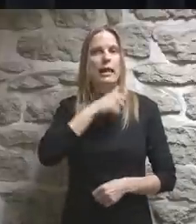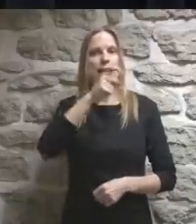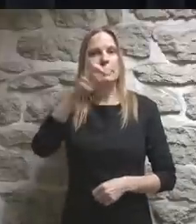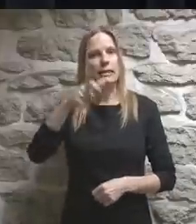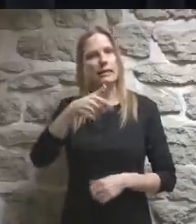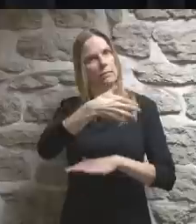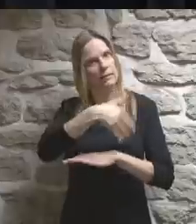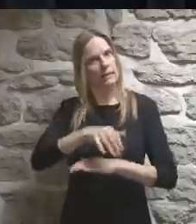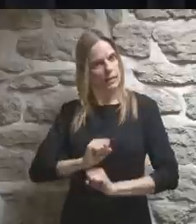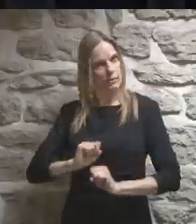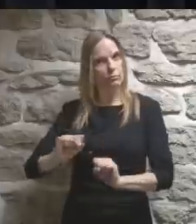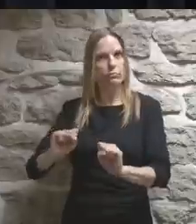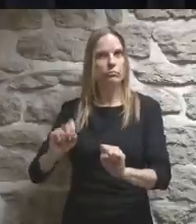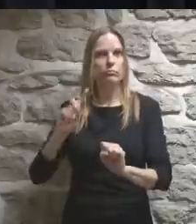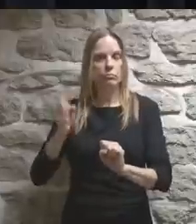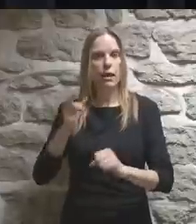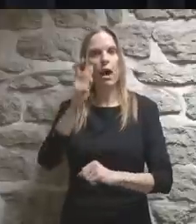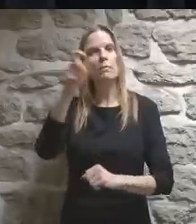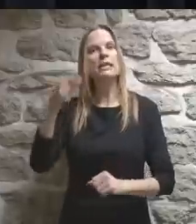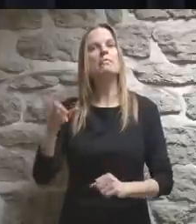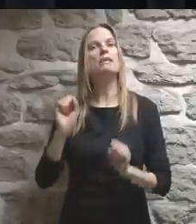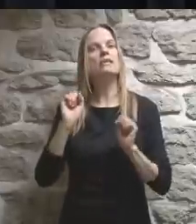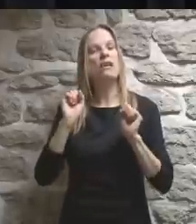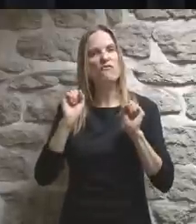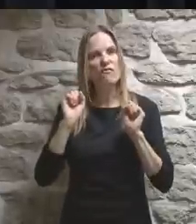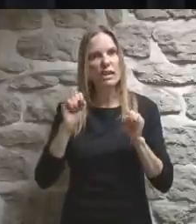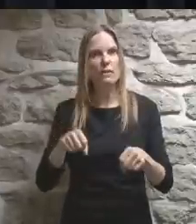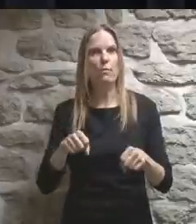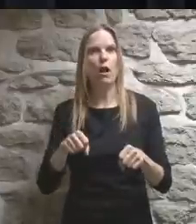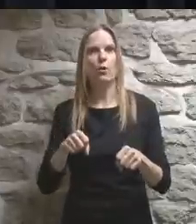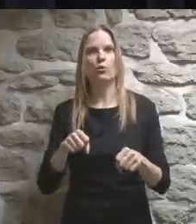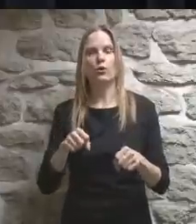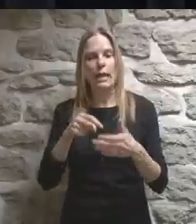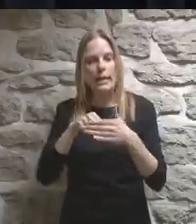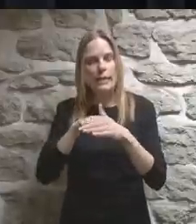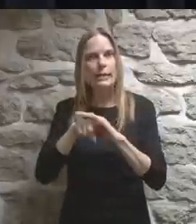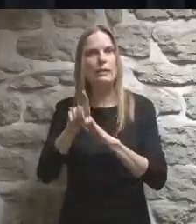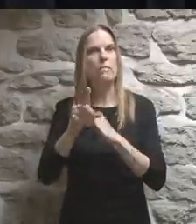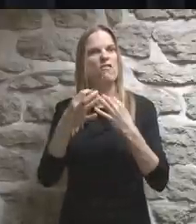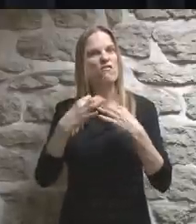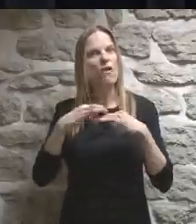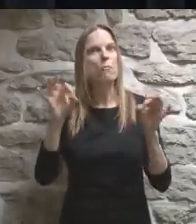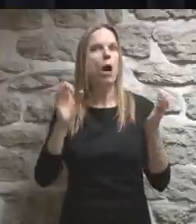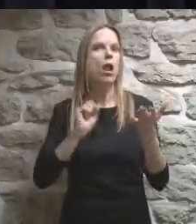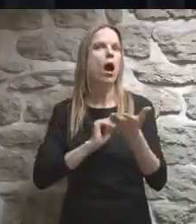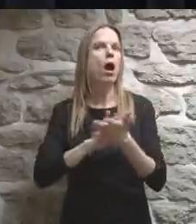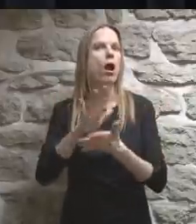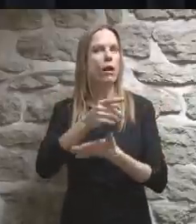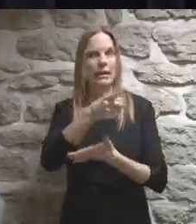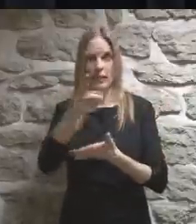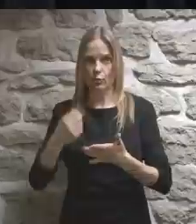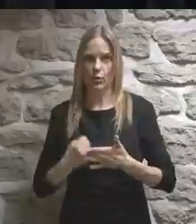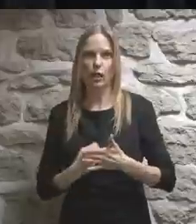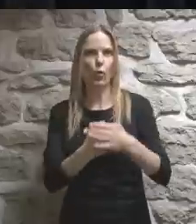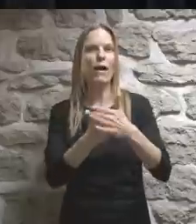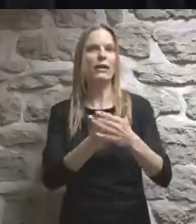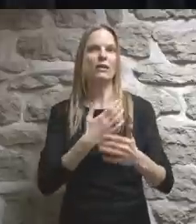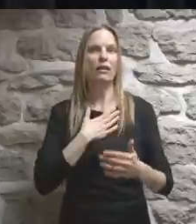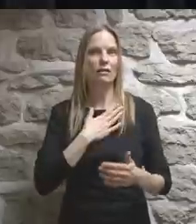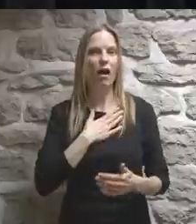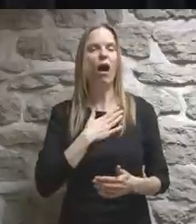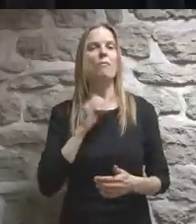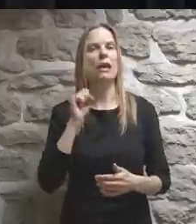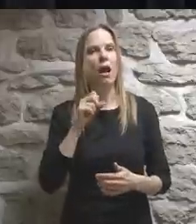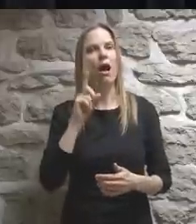ja me tahame toetada inimeste võimalus saada siis ligipääsu vabale ajakirjandusele, aga selleks ei